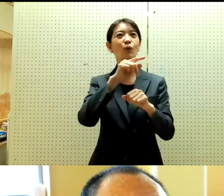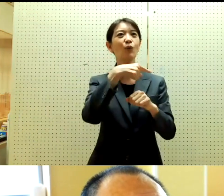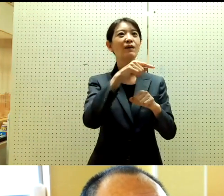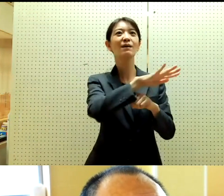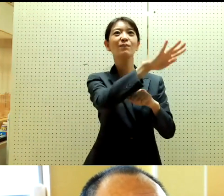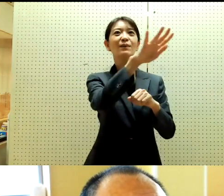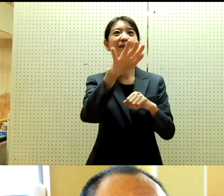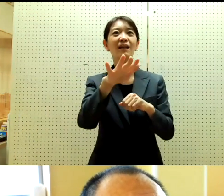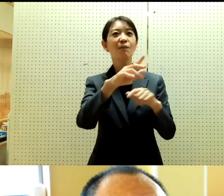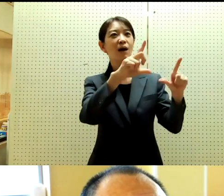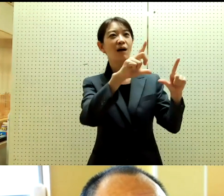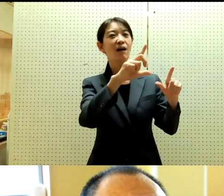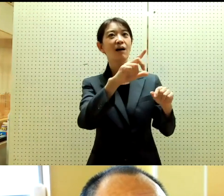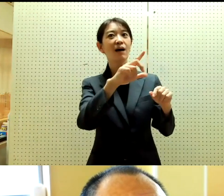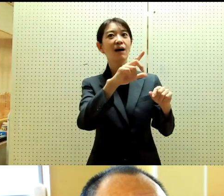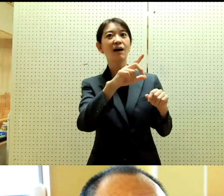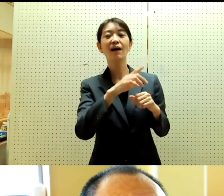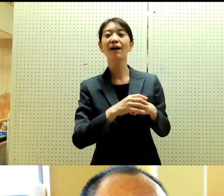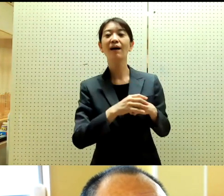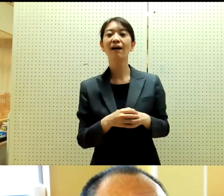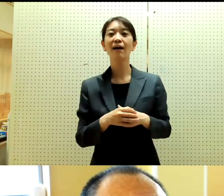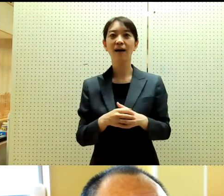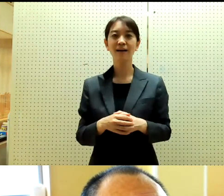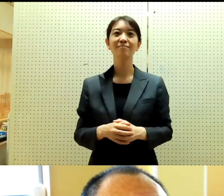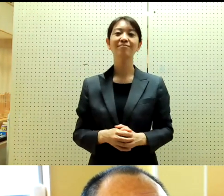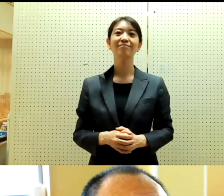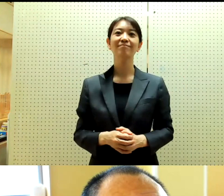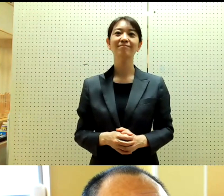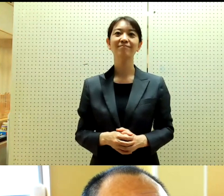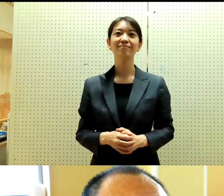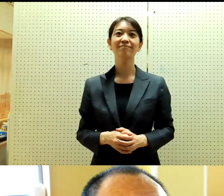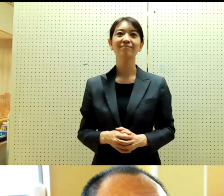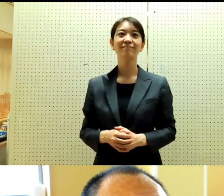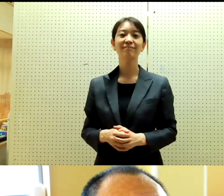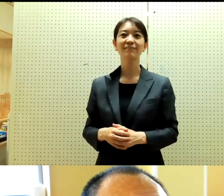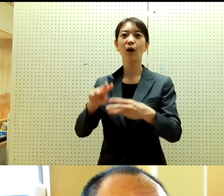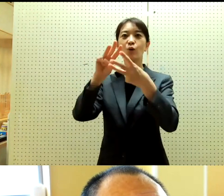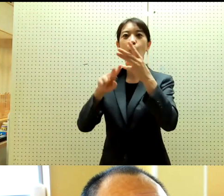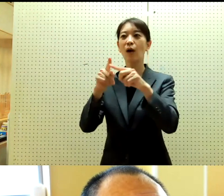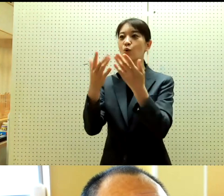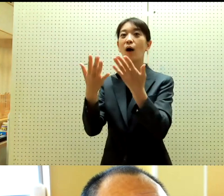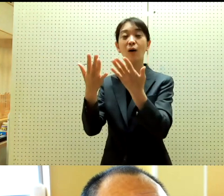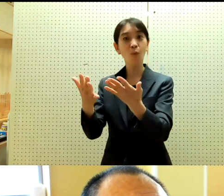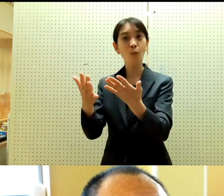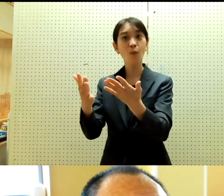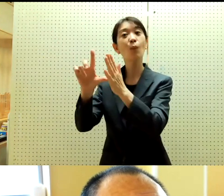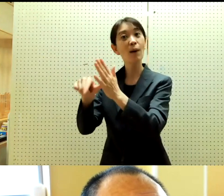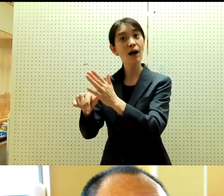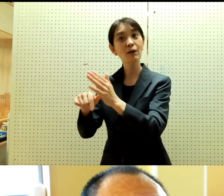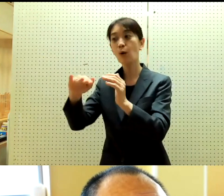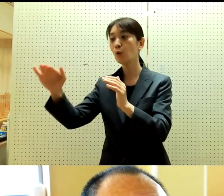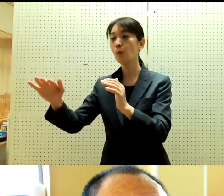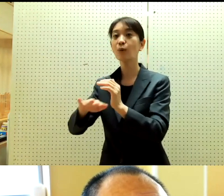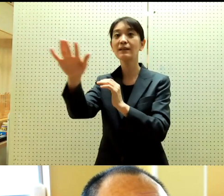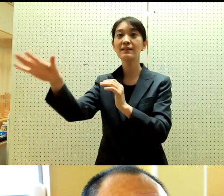でしょうかね。 はい、つながってます。 はい。じゃあ、用賀小学校ではどんなことを子どもたち取り組ませよう